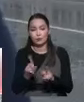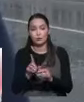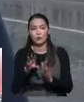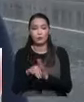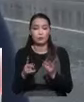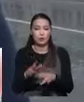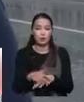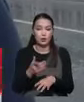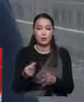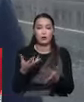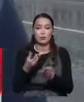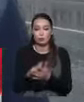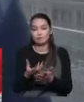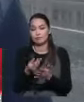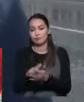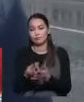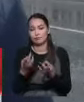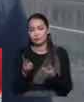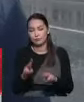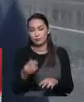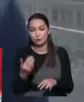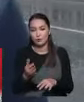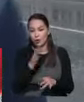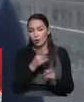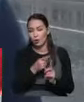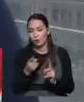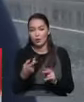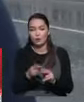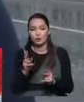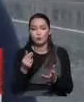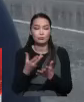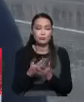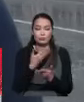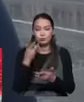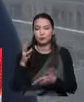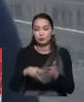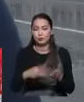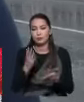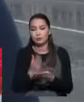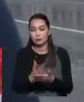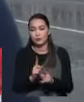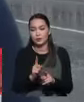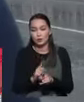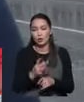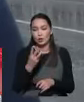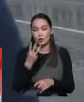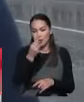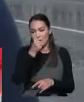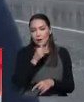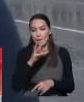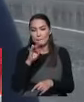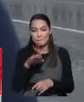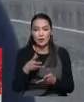болса, ақылы тұраққа ақша төлеу қажет емес. Тұраққа уақытылы ақшасын төлемегендер айыппұл арқалайды. Яғни 3 айлық есептік көрсеткіш. Алғашқы екі